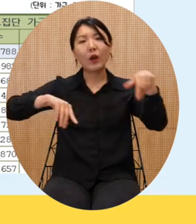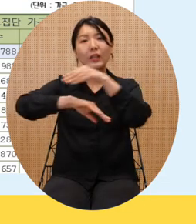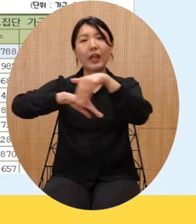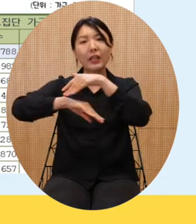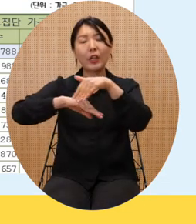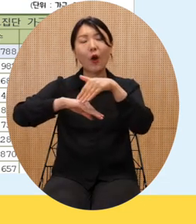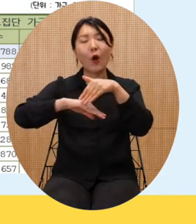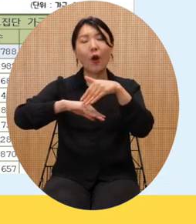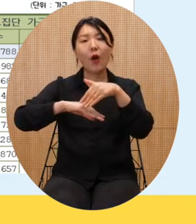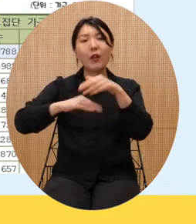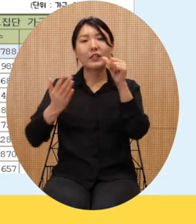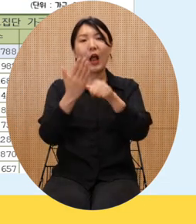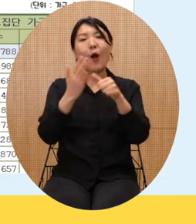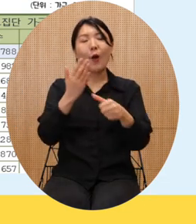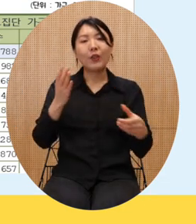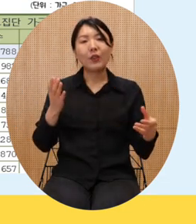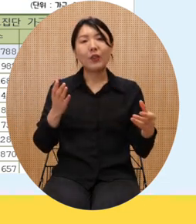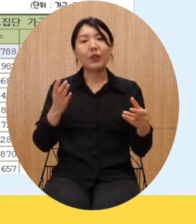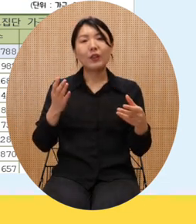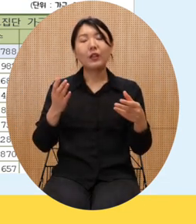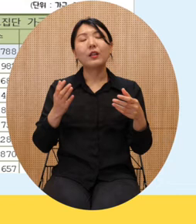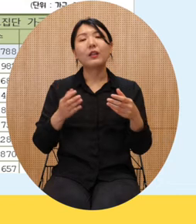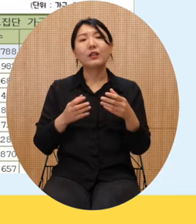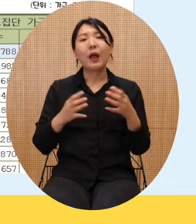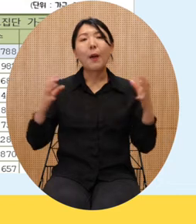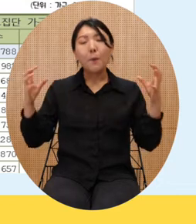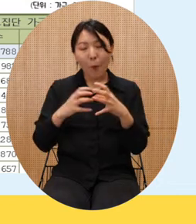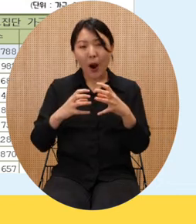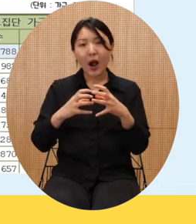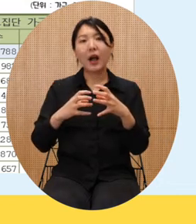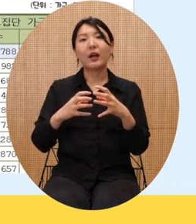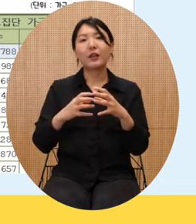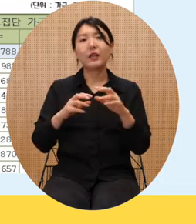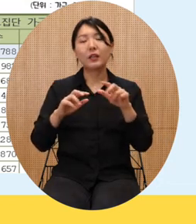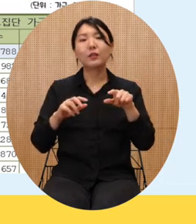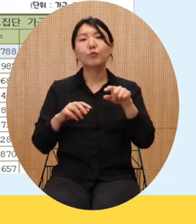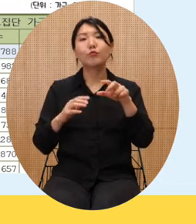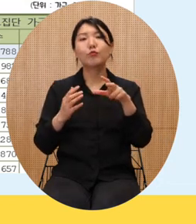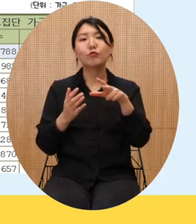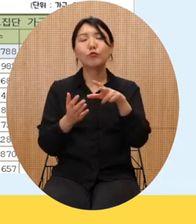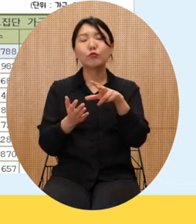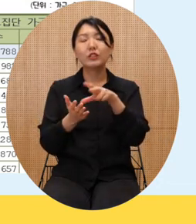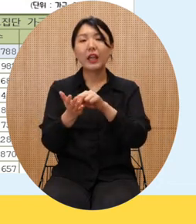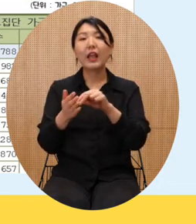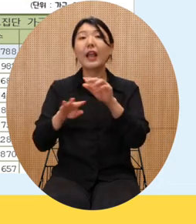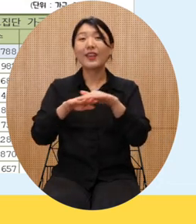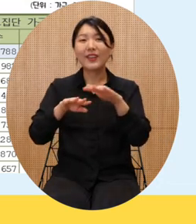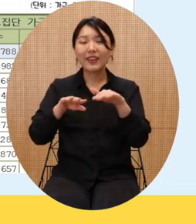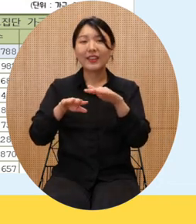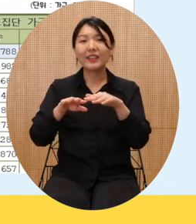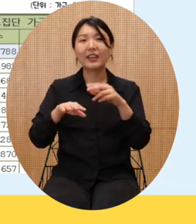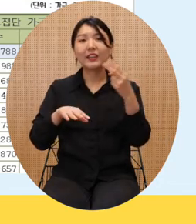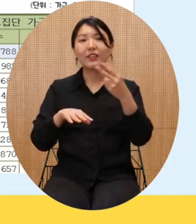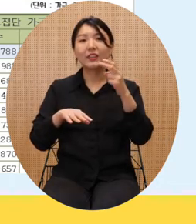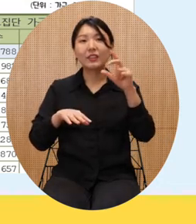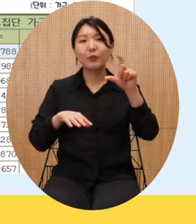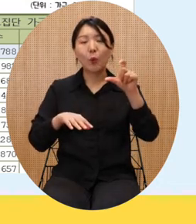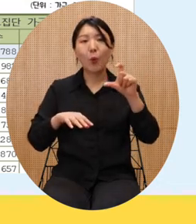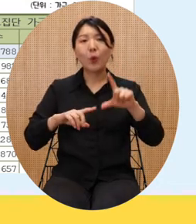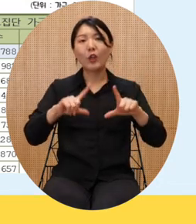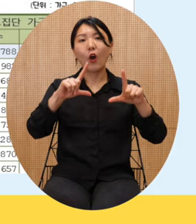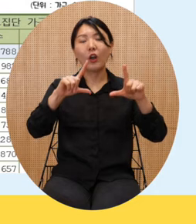우리가 모든 정책적 역량과 자원을 통해서 이 문제를 해결하자고 하면 지금